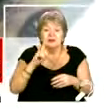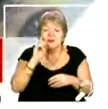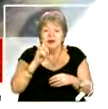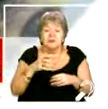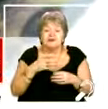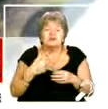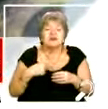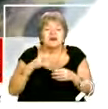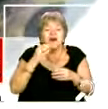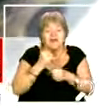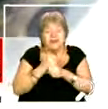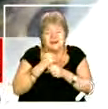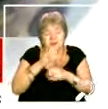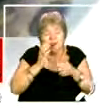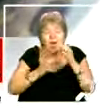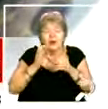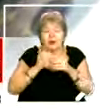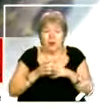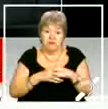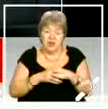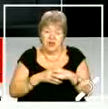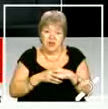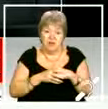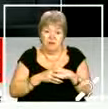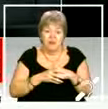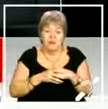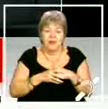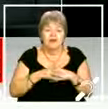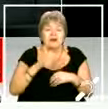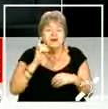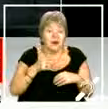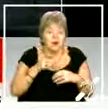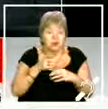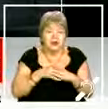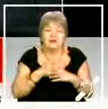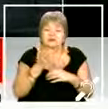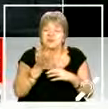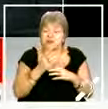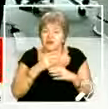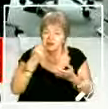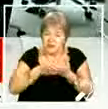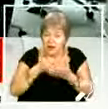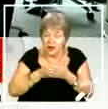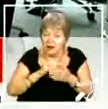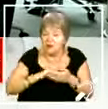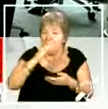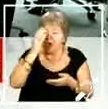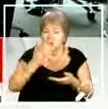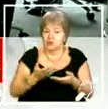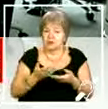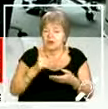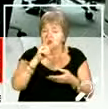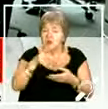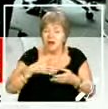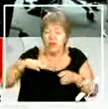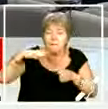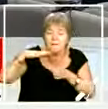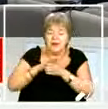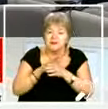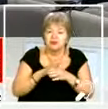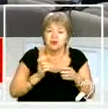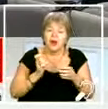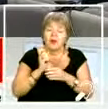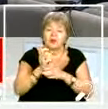spune, reducem alte cheltuieli, fie vor trebui să ceară salarii mai mari, ceea ce va pune un pressing suplimentar